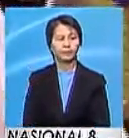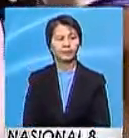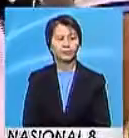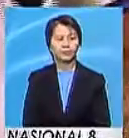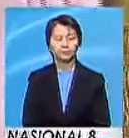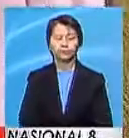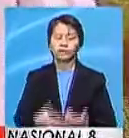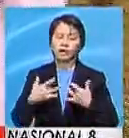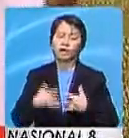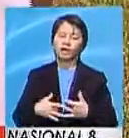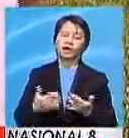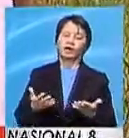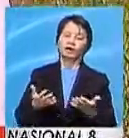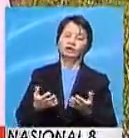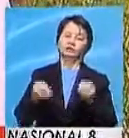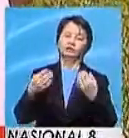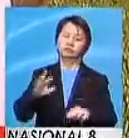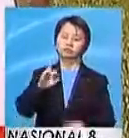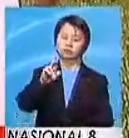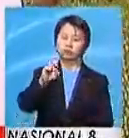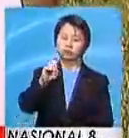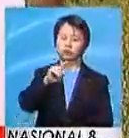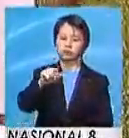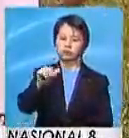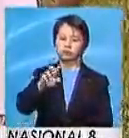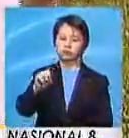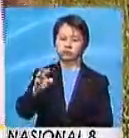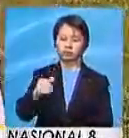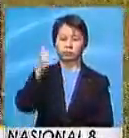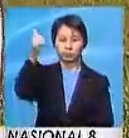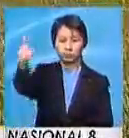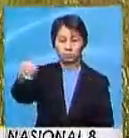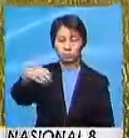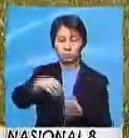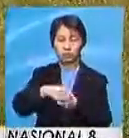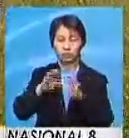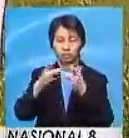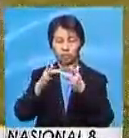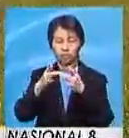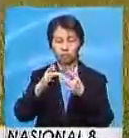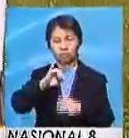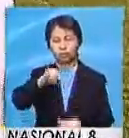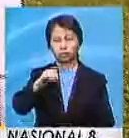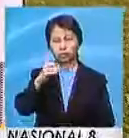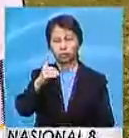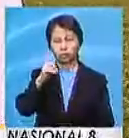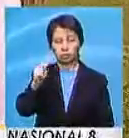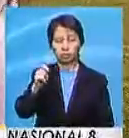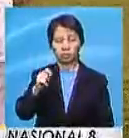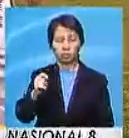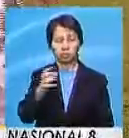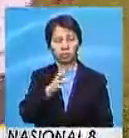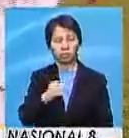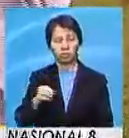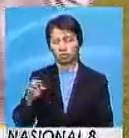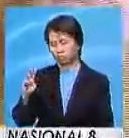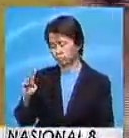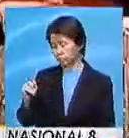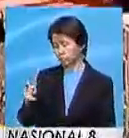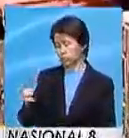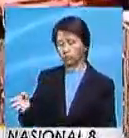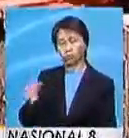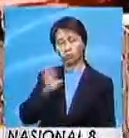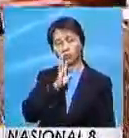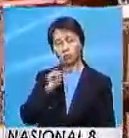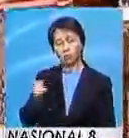Nyata kecewa dengan pemergian Rozaimi seperti yang dipaparkan dalam laman web rasmi JDT, Veran Simonich mengakui